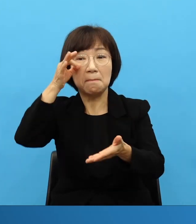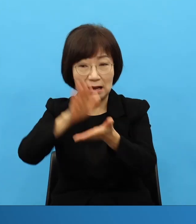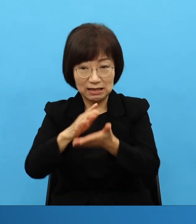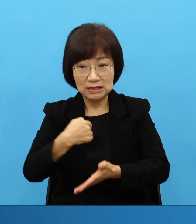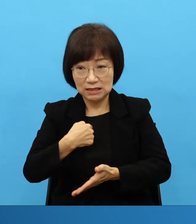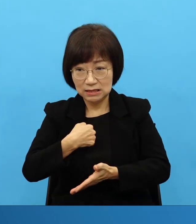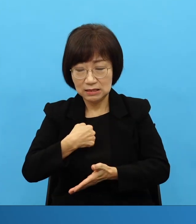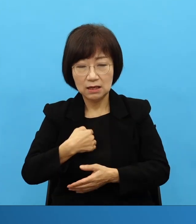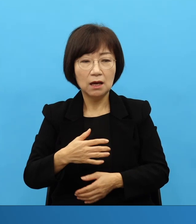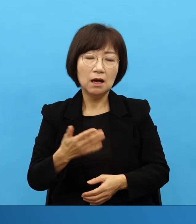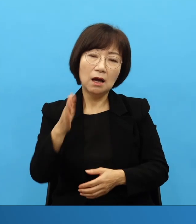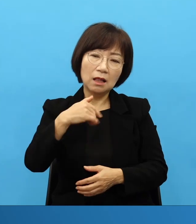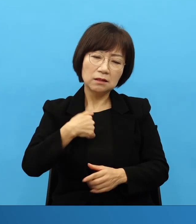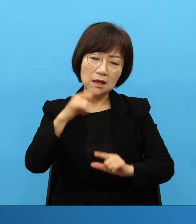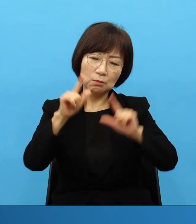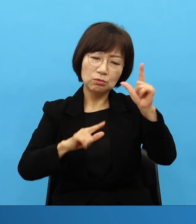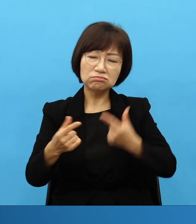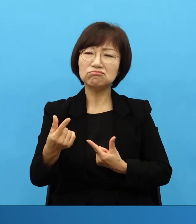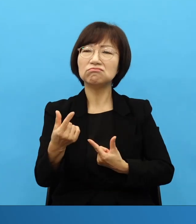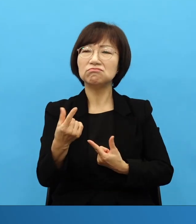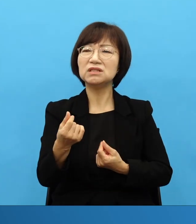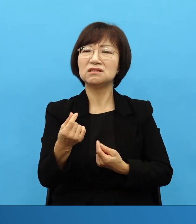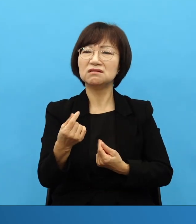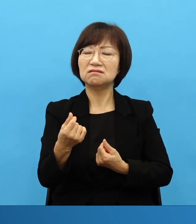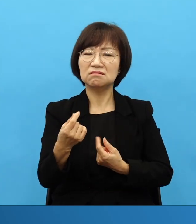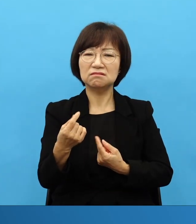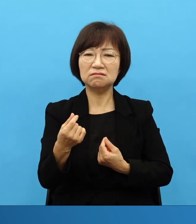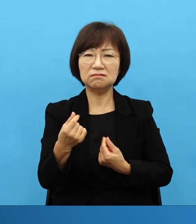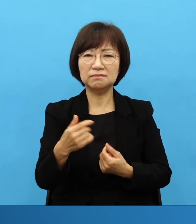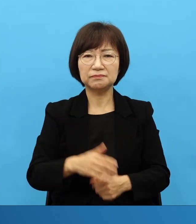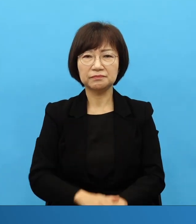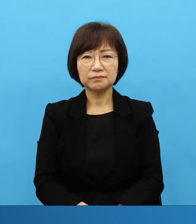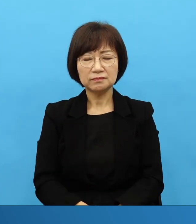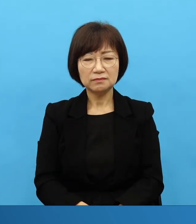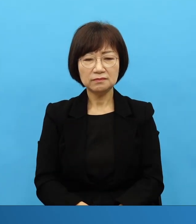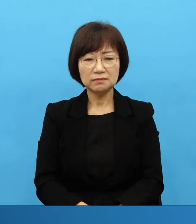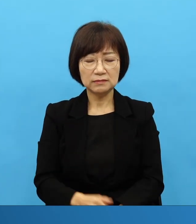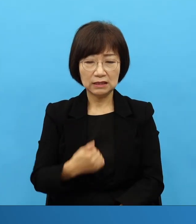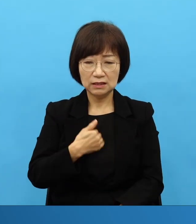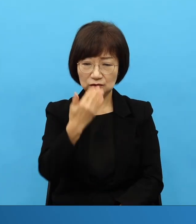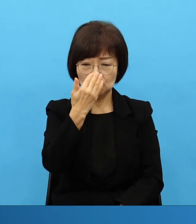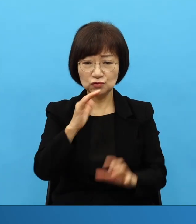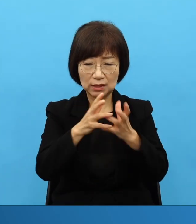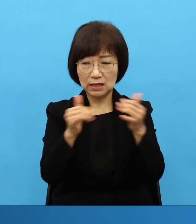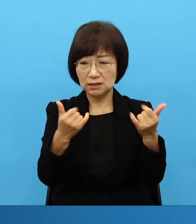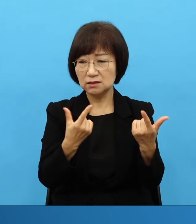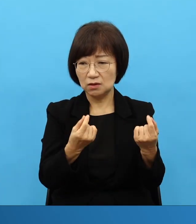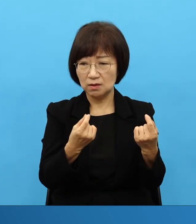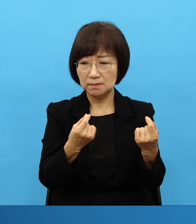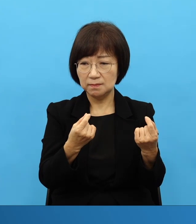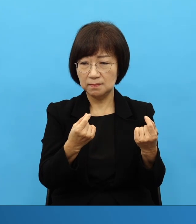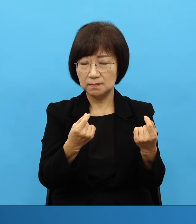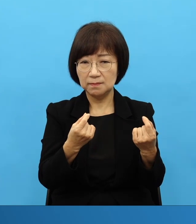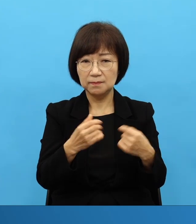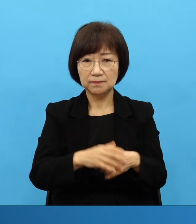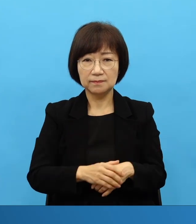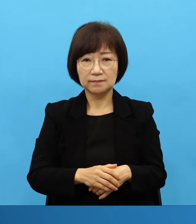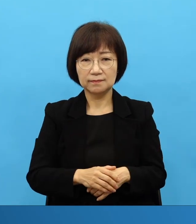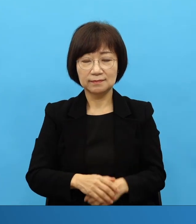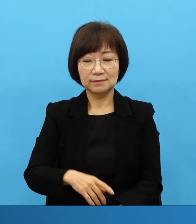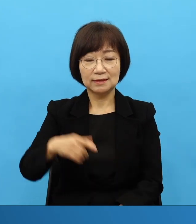ways. 수준이 I lived 그렇게밖에 안 the 돼요. same way. 수준이 가론유다 수준이에요. And our state and our level was the same 유대인 thing, 수준이에요. just like the Judas 가론유다 보세요. Iscariot. 계산 딱